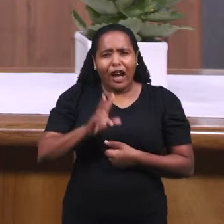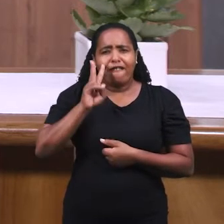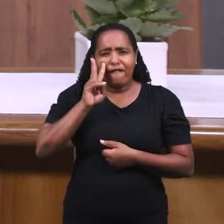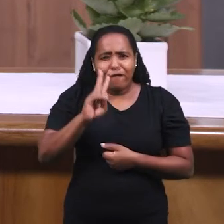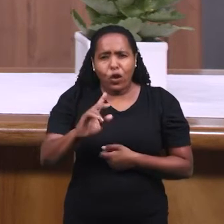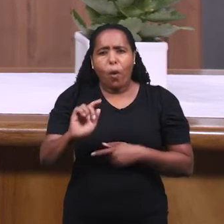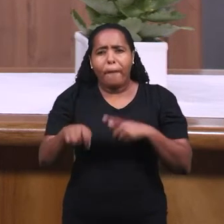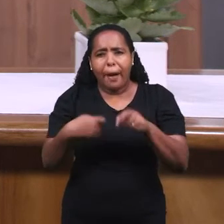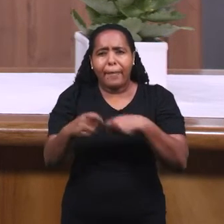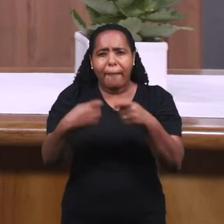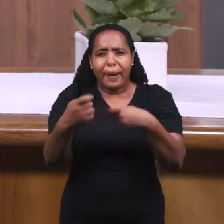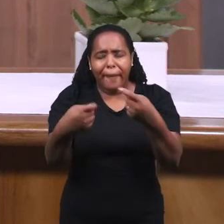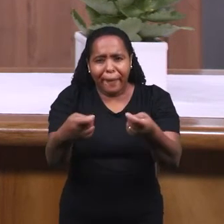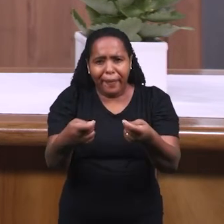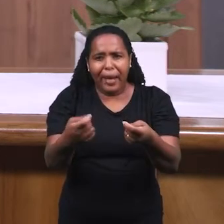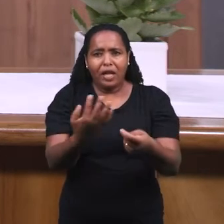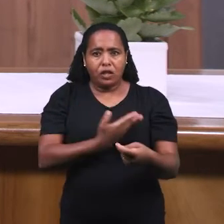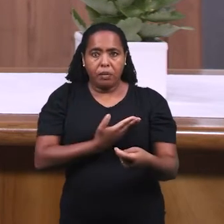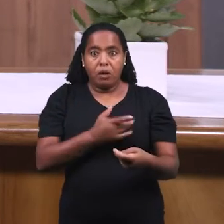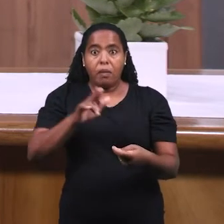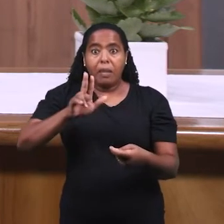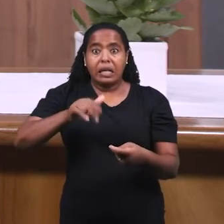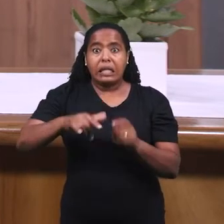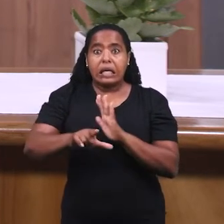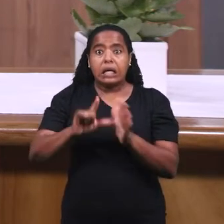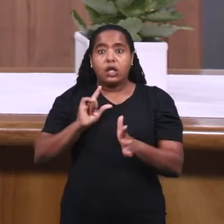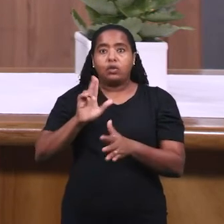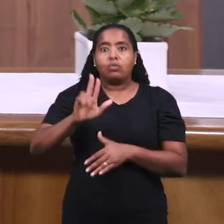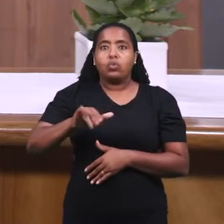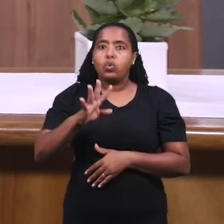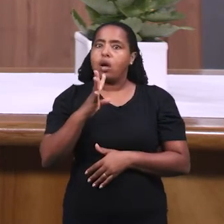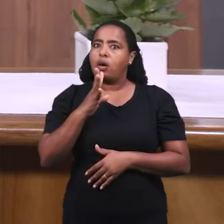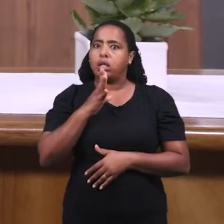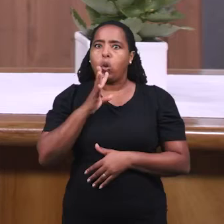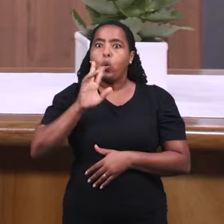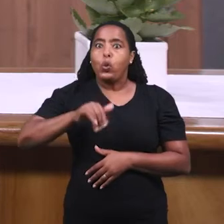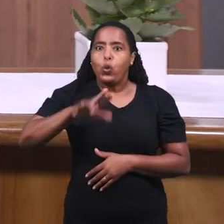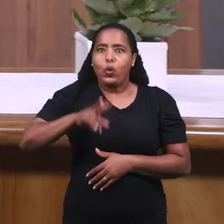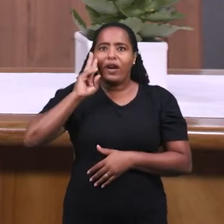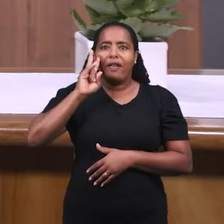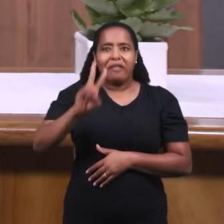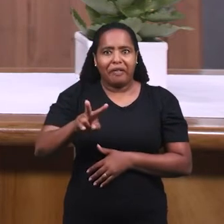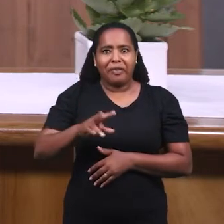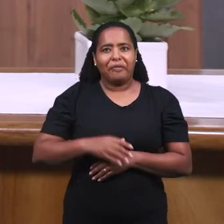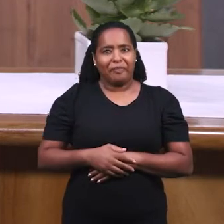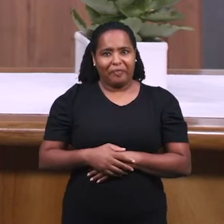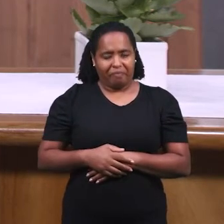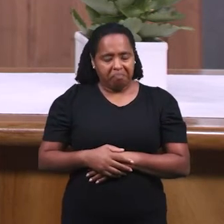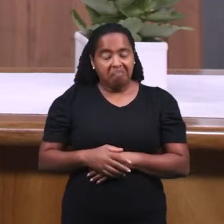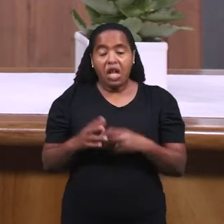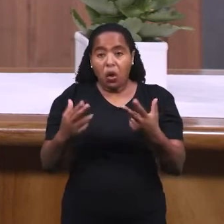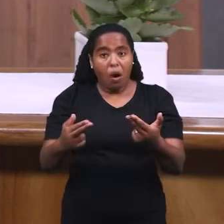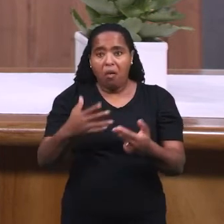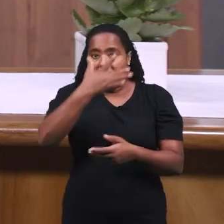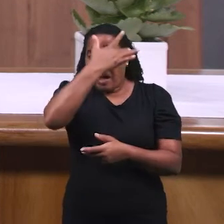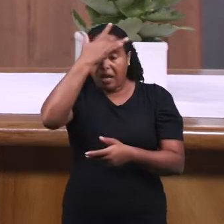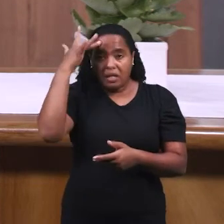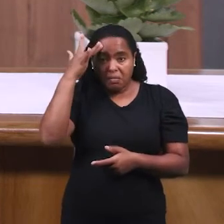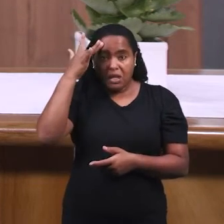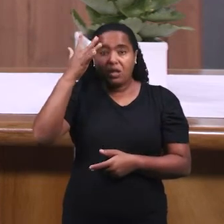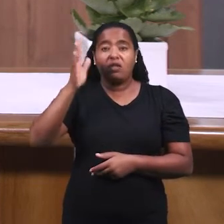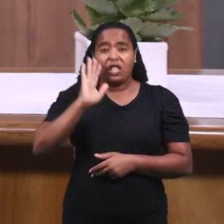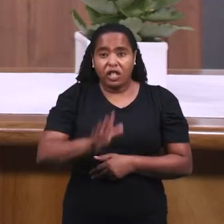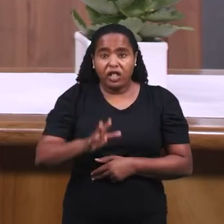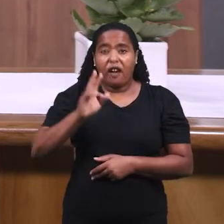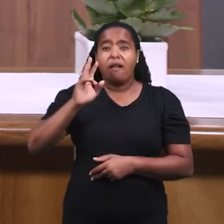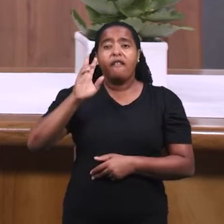ты услышал много историй об этом друге, но лично никогда не узнал, не познал его. Люди много слышали о Духе